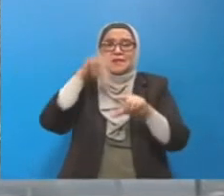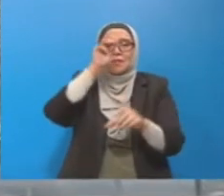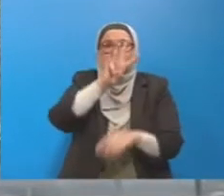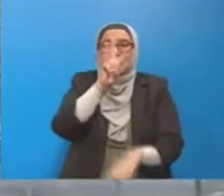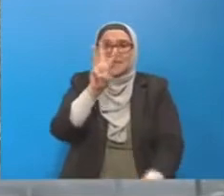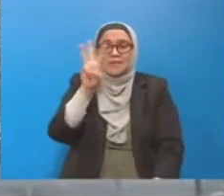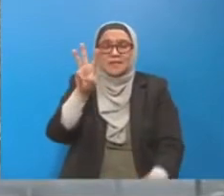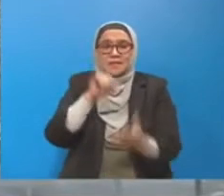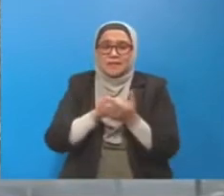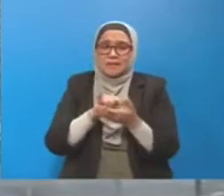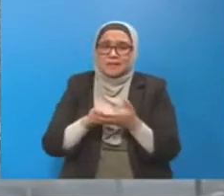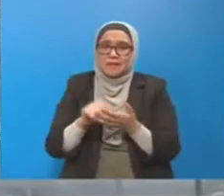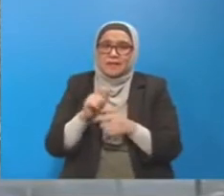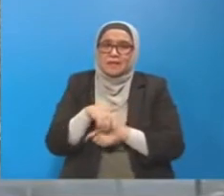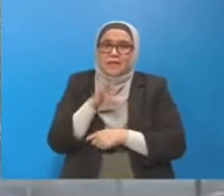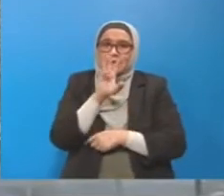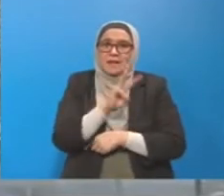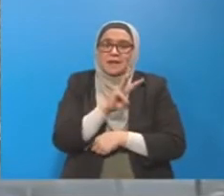orang 600